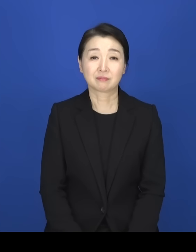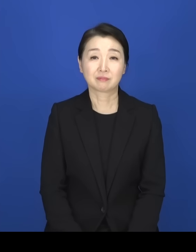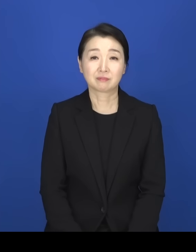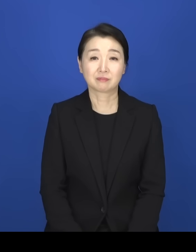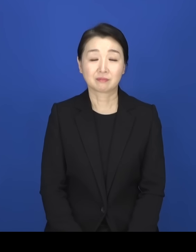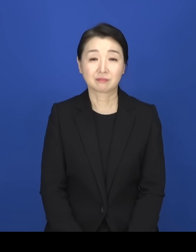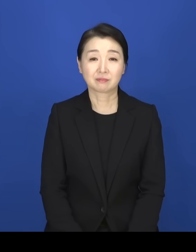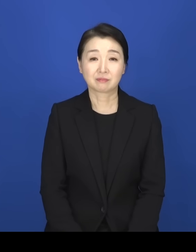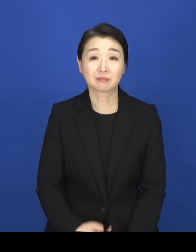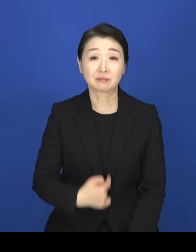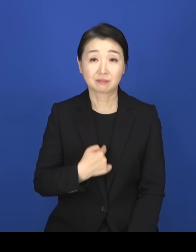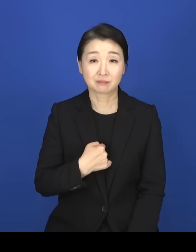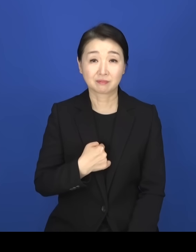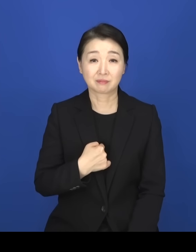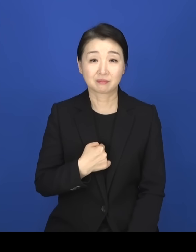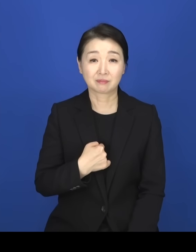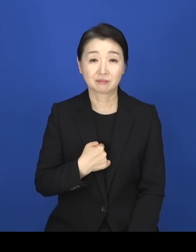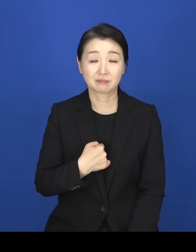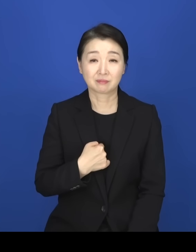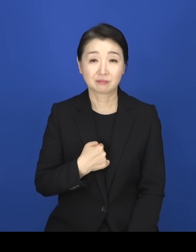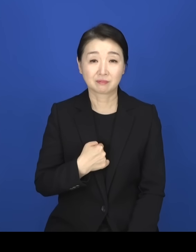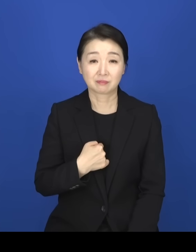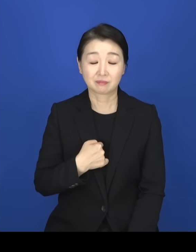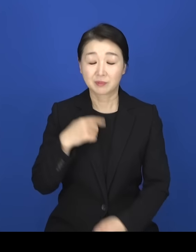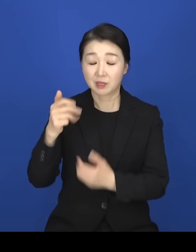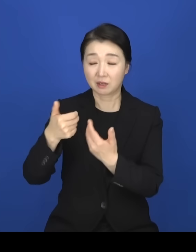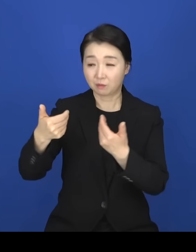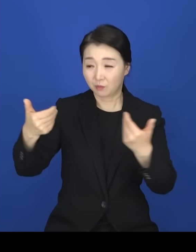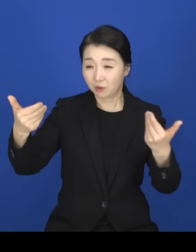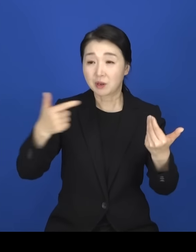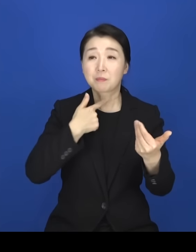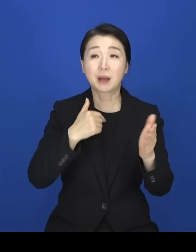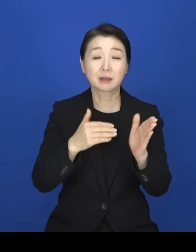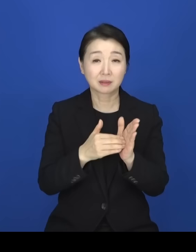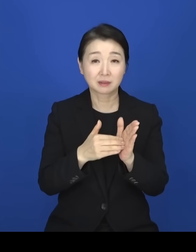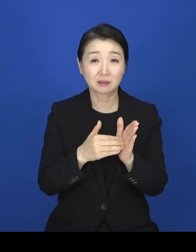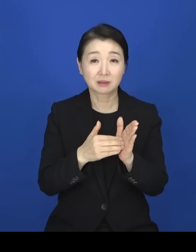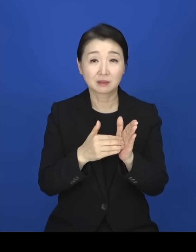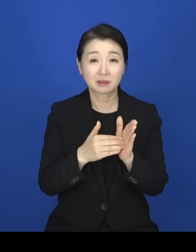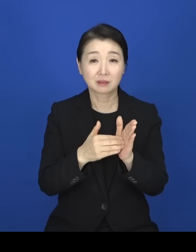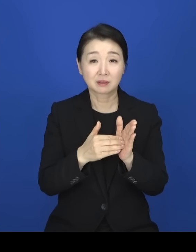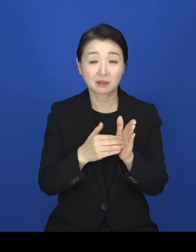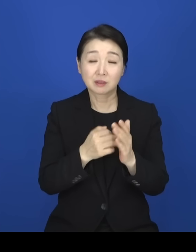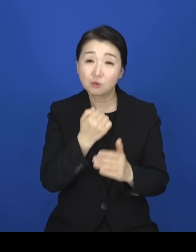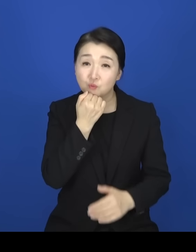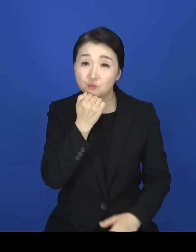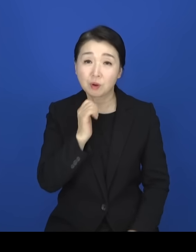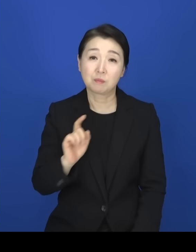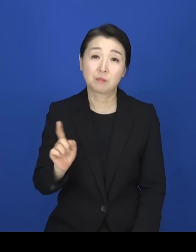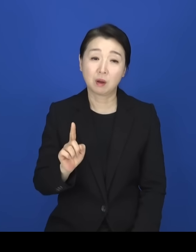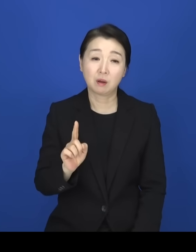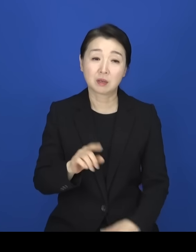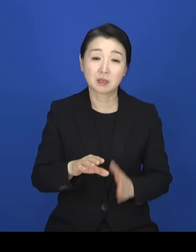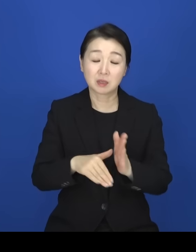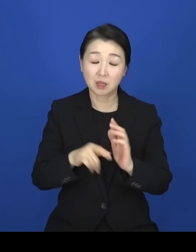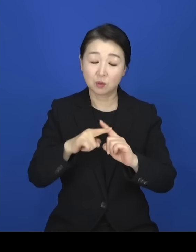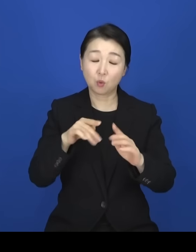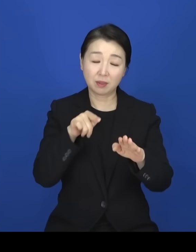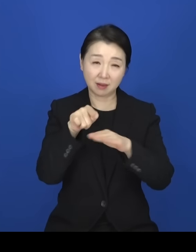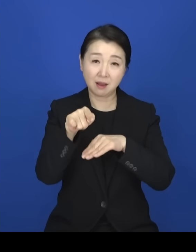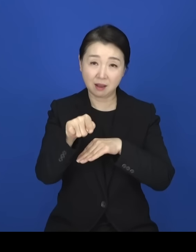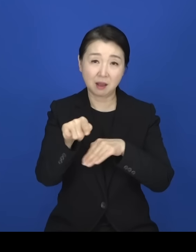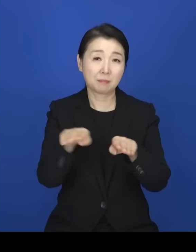당시에. 제가 거리가 많이 생겼었던 것 같아요. 근데 웃긴 거는 그 와중에 교회를 계속